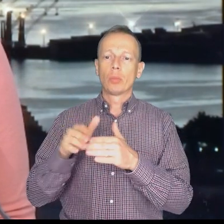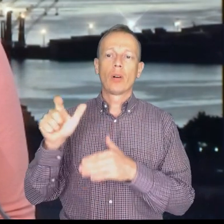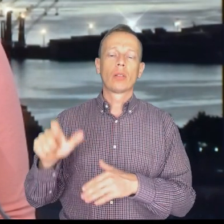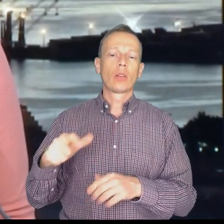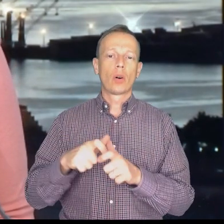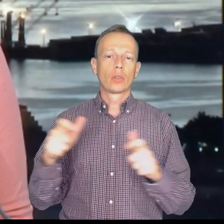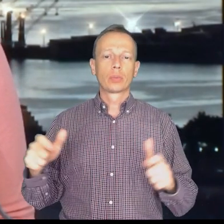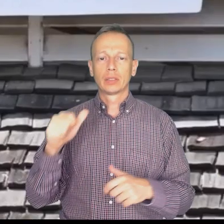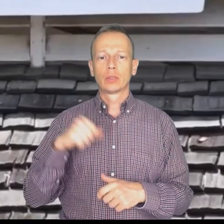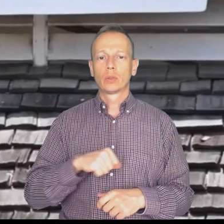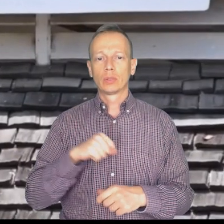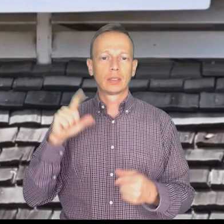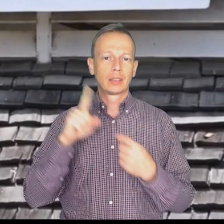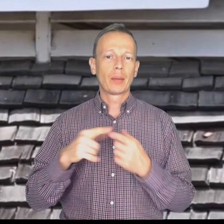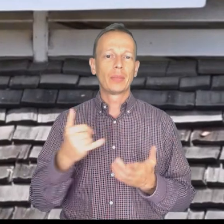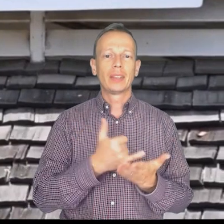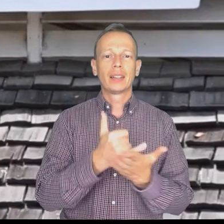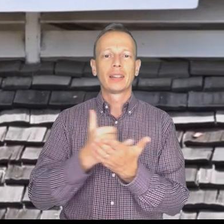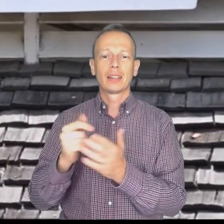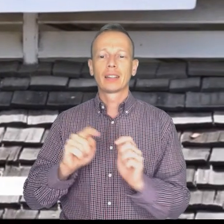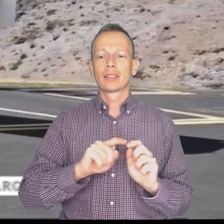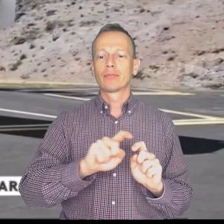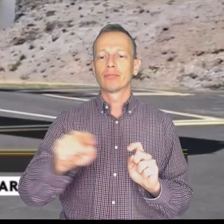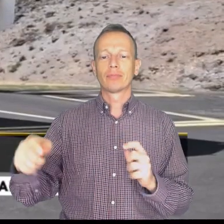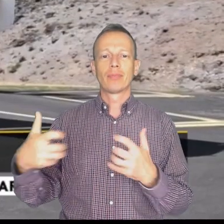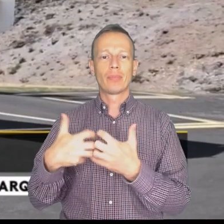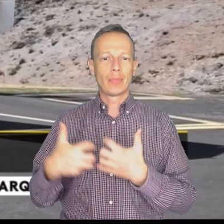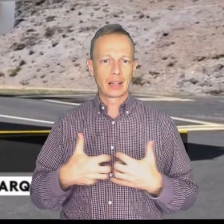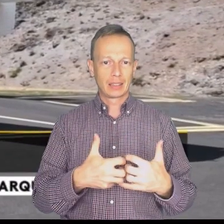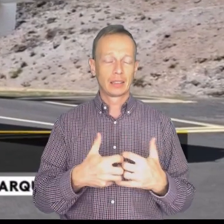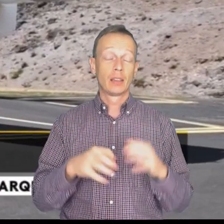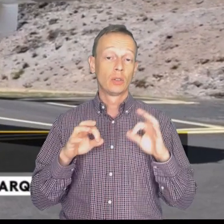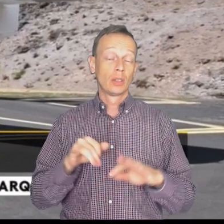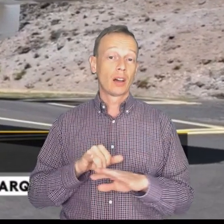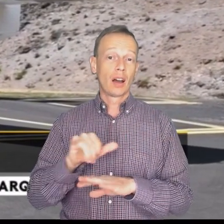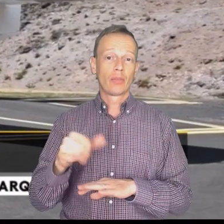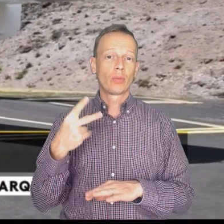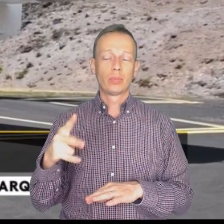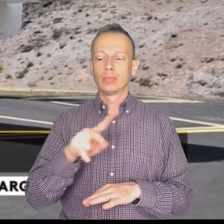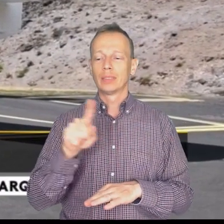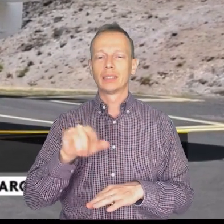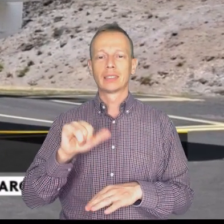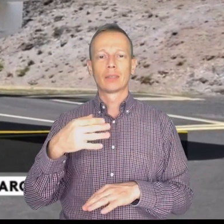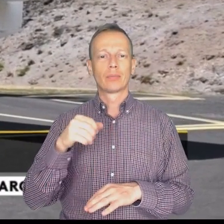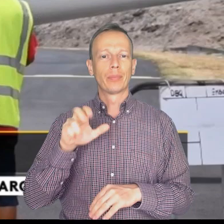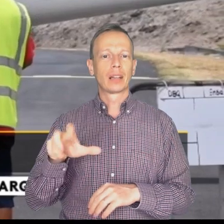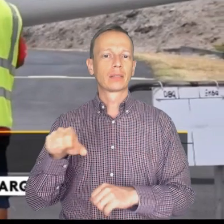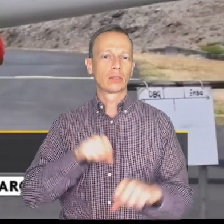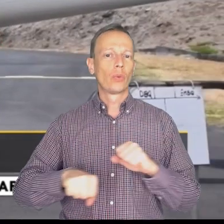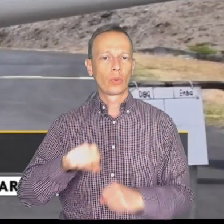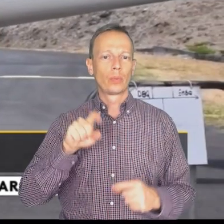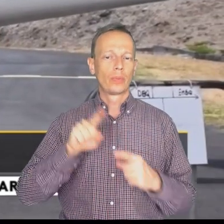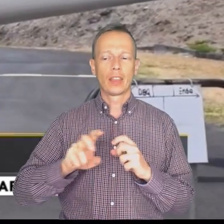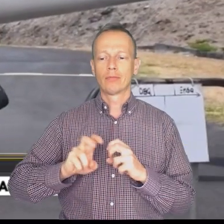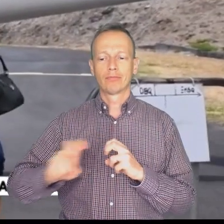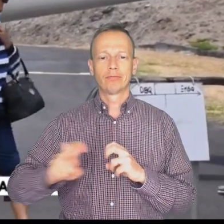assurer les liaisons inter-îles des Marquises. Ce sont en effet les avions de Zimex qui assureront le transport des passagers dès le mois